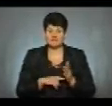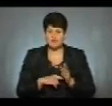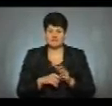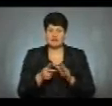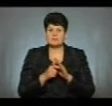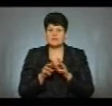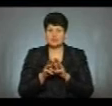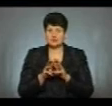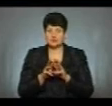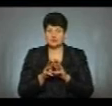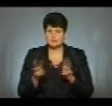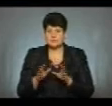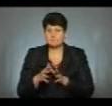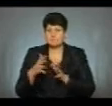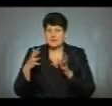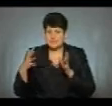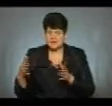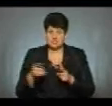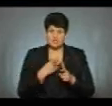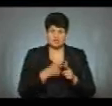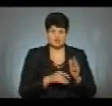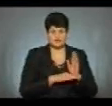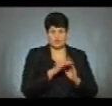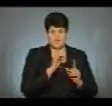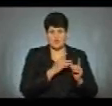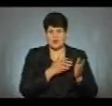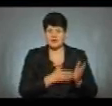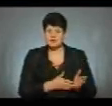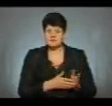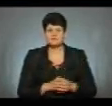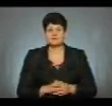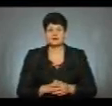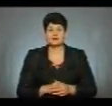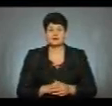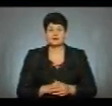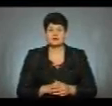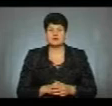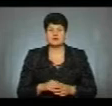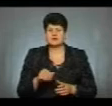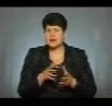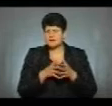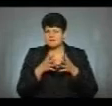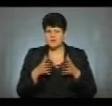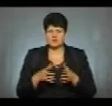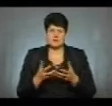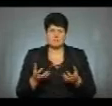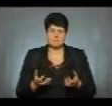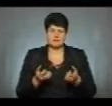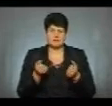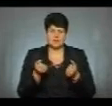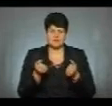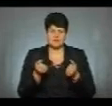Кабміну вищий незначно, ніж Верховній Раді. Ну і найбільша підтримка